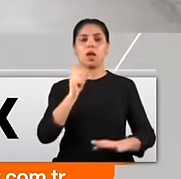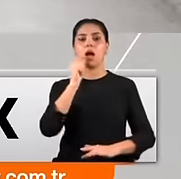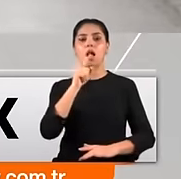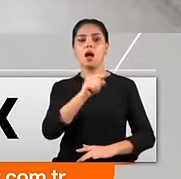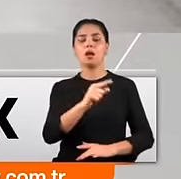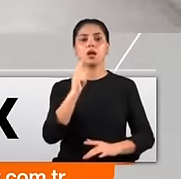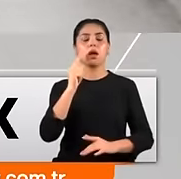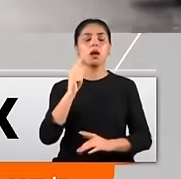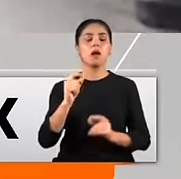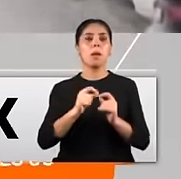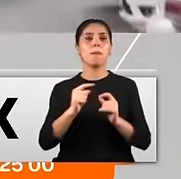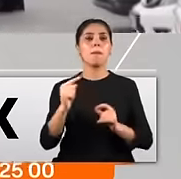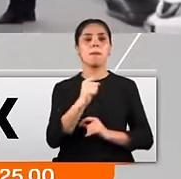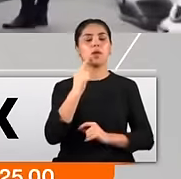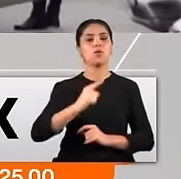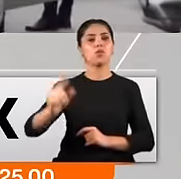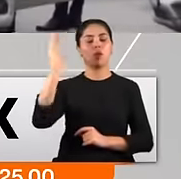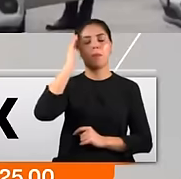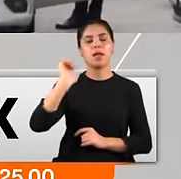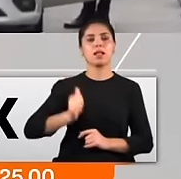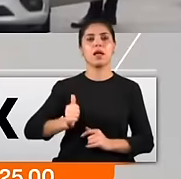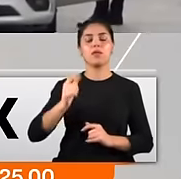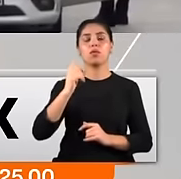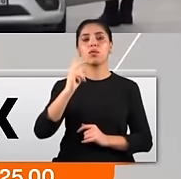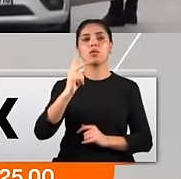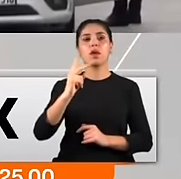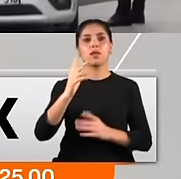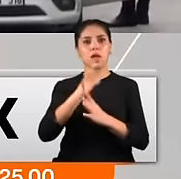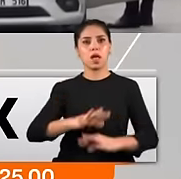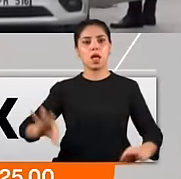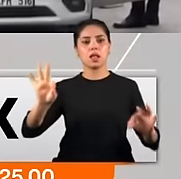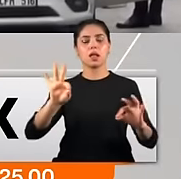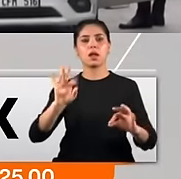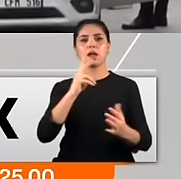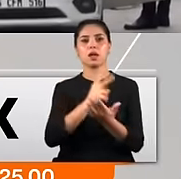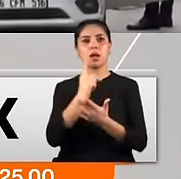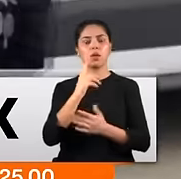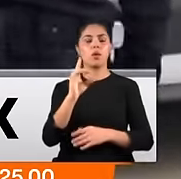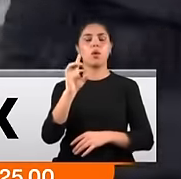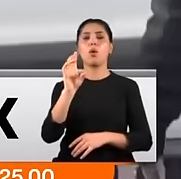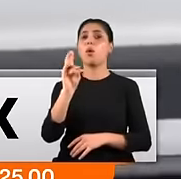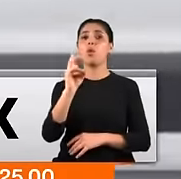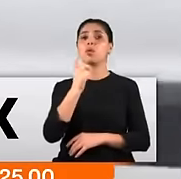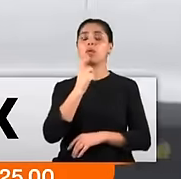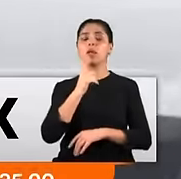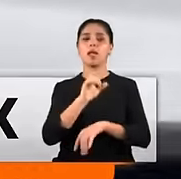Batı Cumhuriyet Başsavcılığınca hazırlanan iddianamede Koca için 13 yıla kadar hapis cezası istendi.